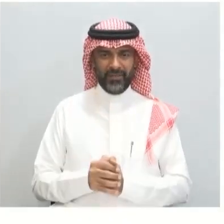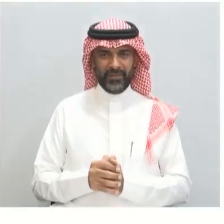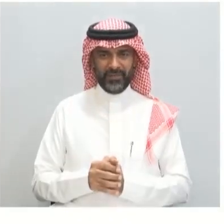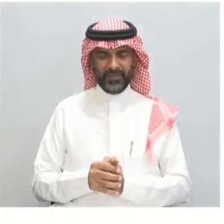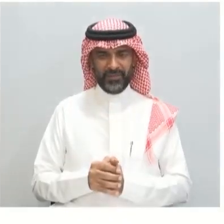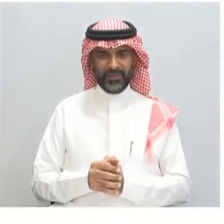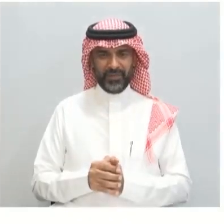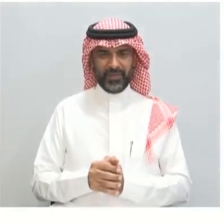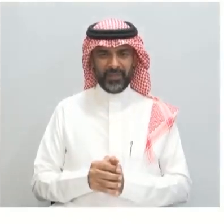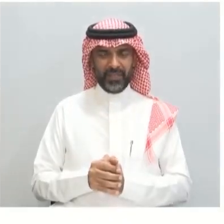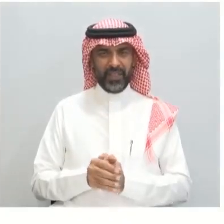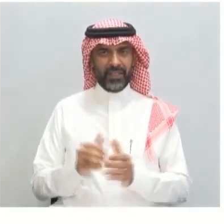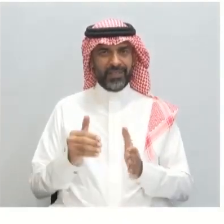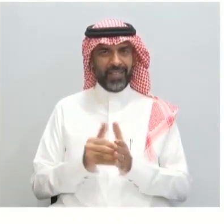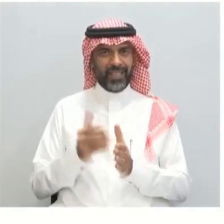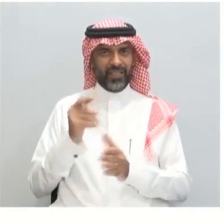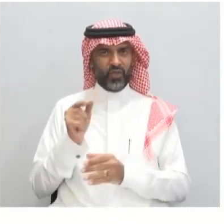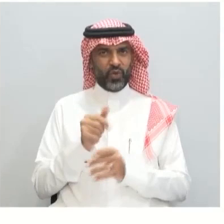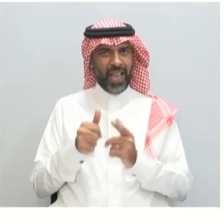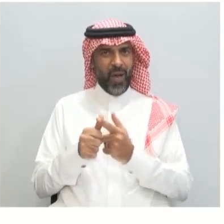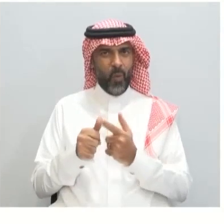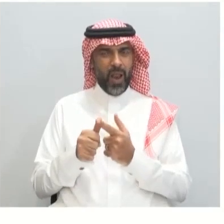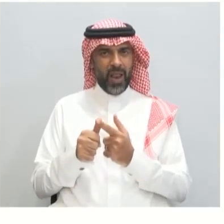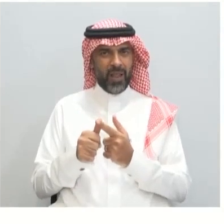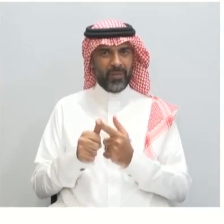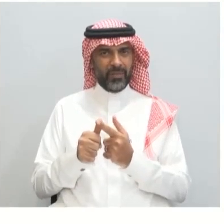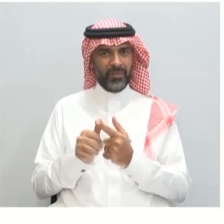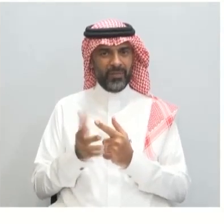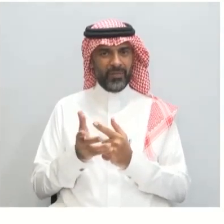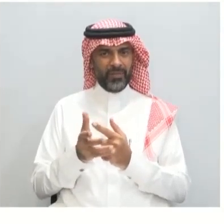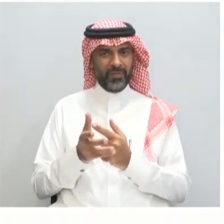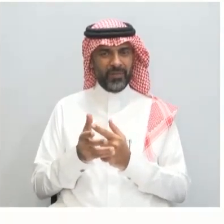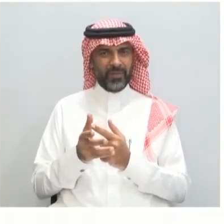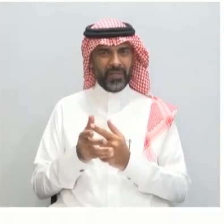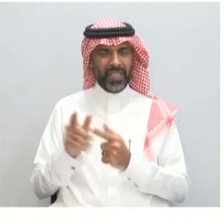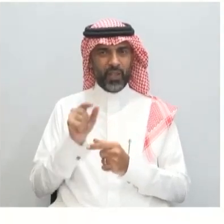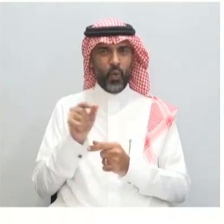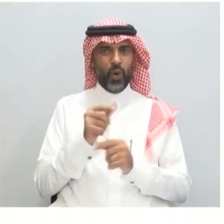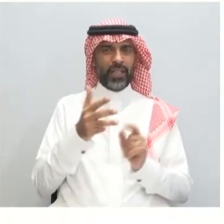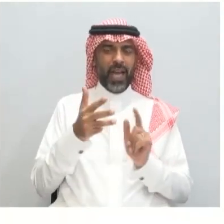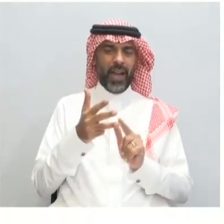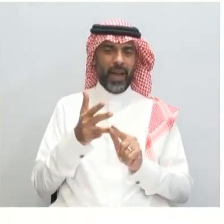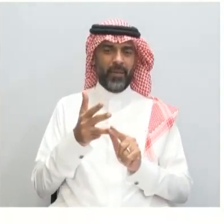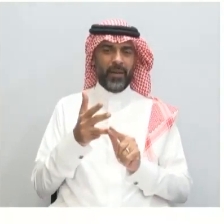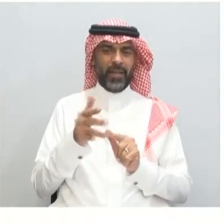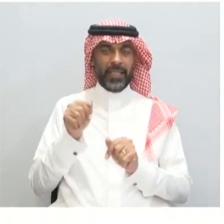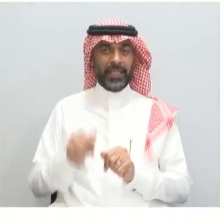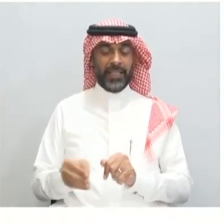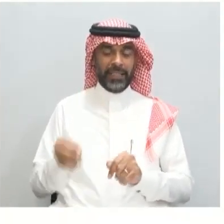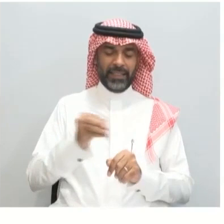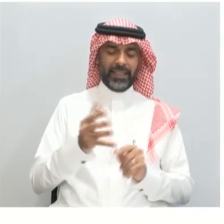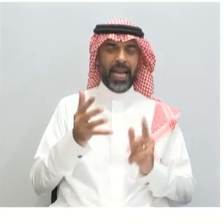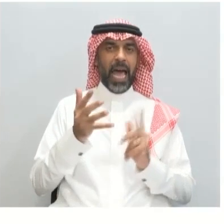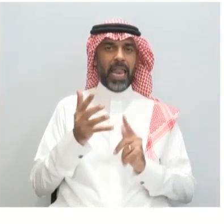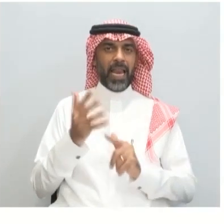الجغرافيا انتهيت انا وانتم في الجزء الاول عند الوحده الرابعه وانا وانتم في هذا الجزء